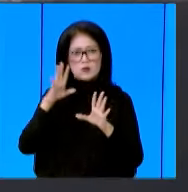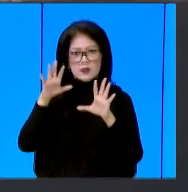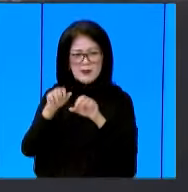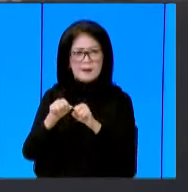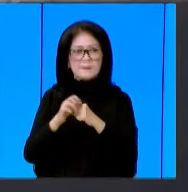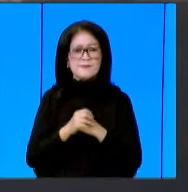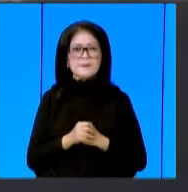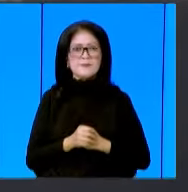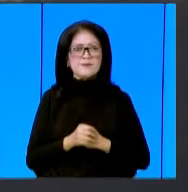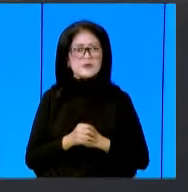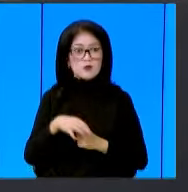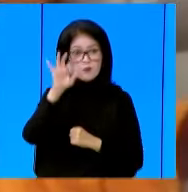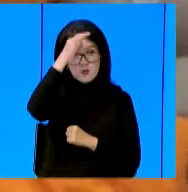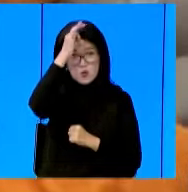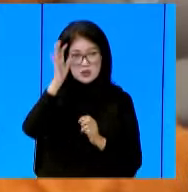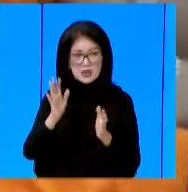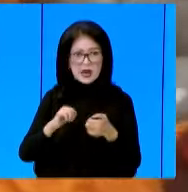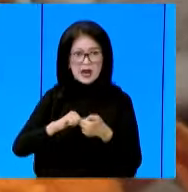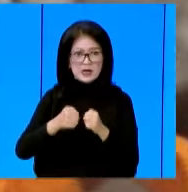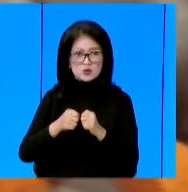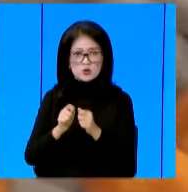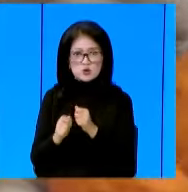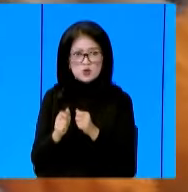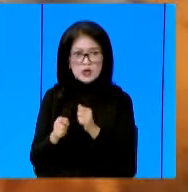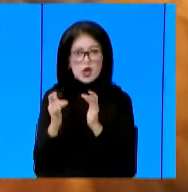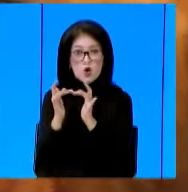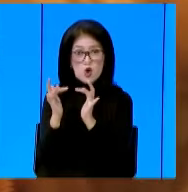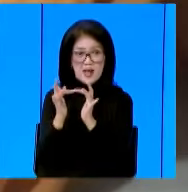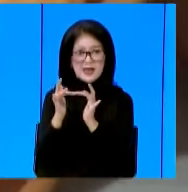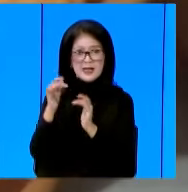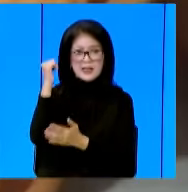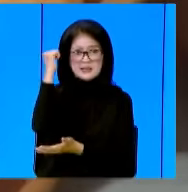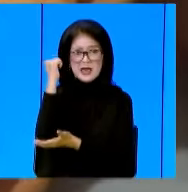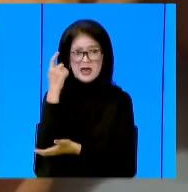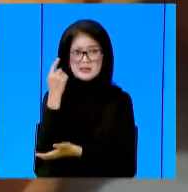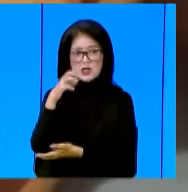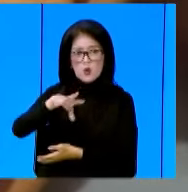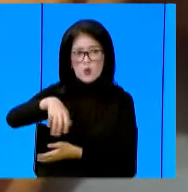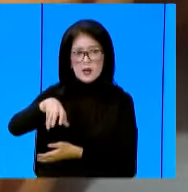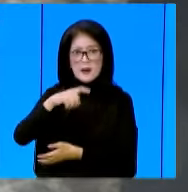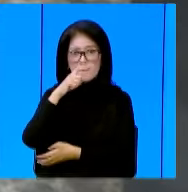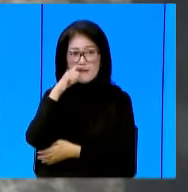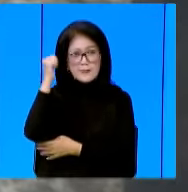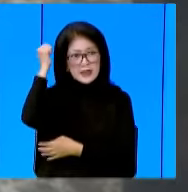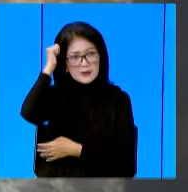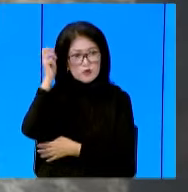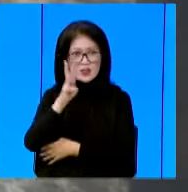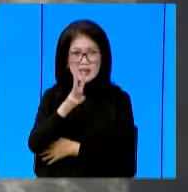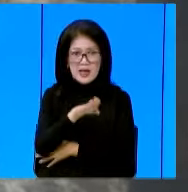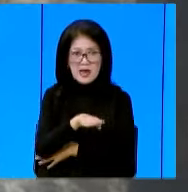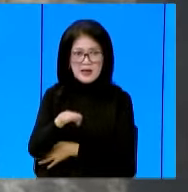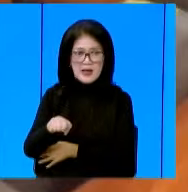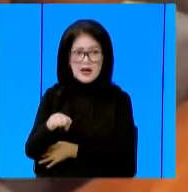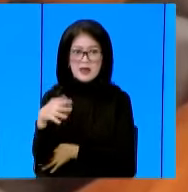Polda Metro Jaya mengungkap sindikat judi online melibatkan satu keluarga, ayah, ibu, dan tiga anak sebagai bandar judi. Mereka